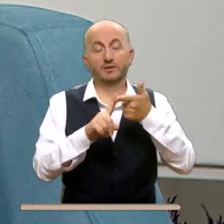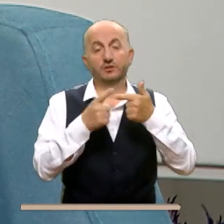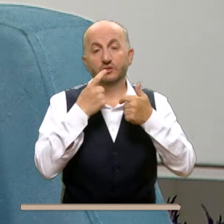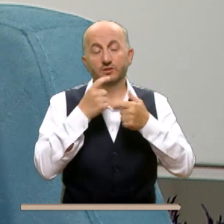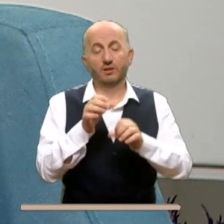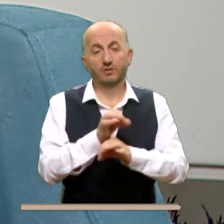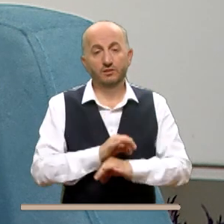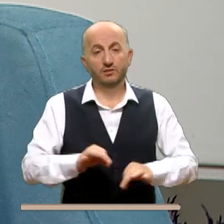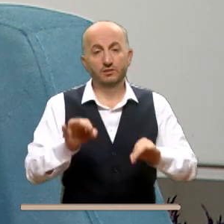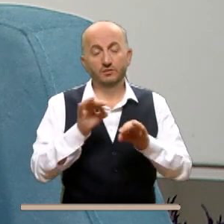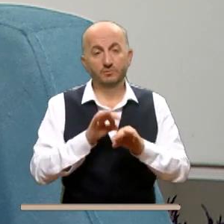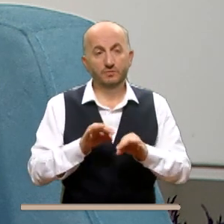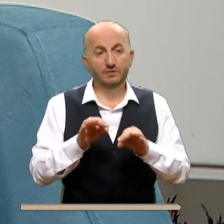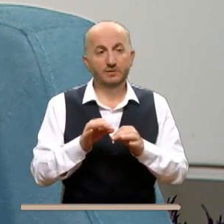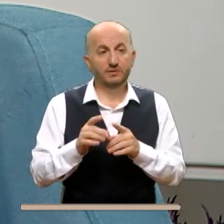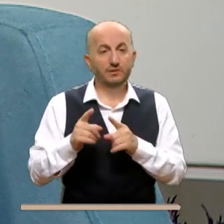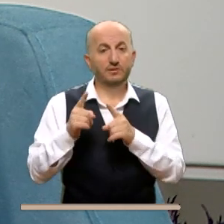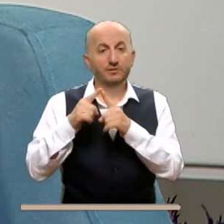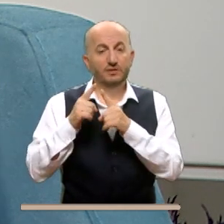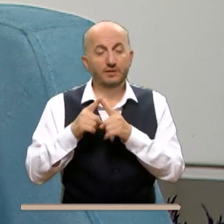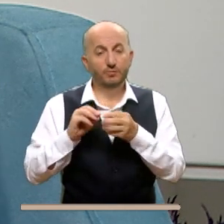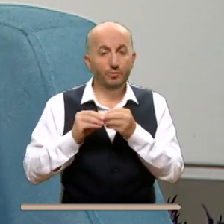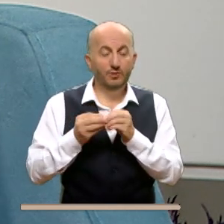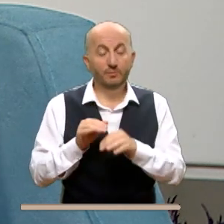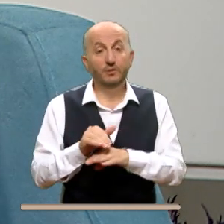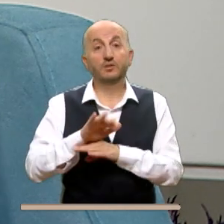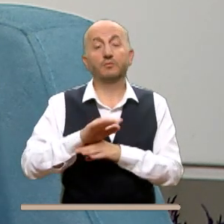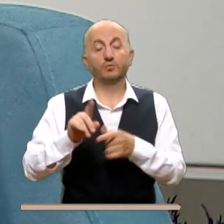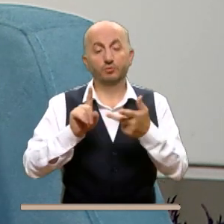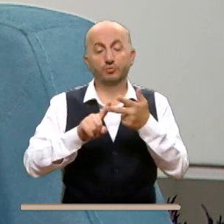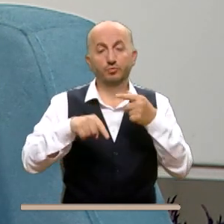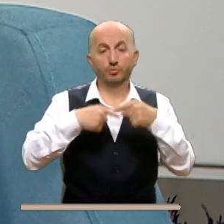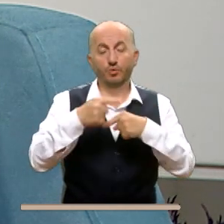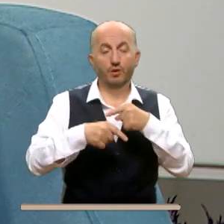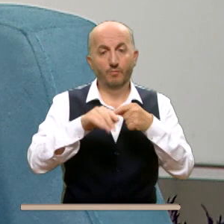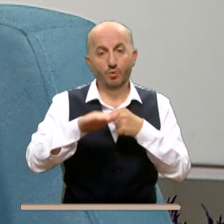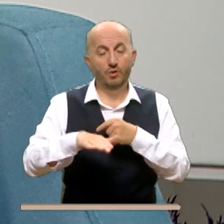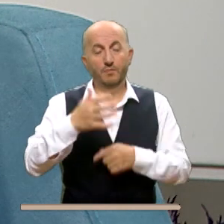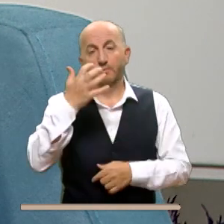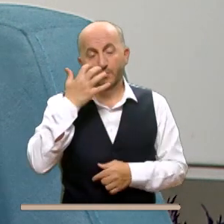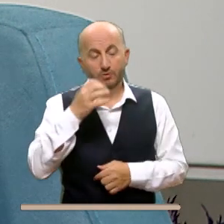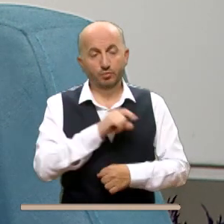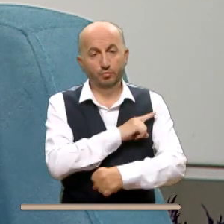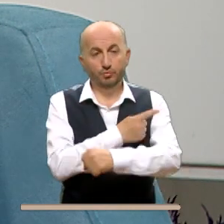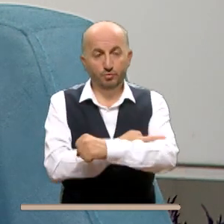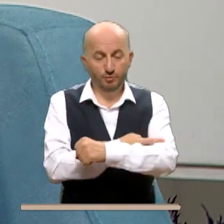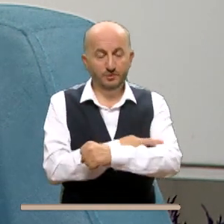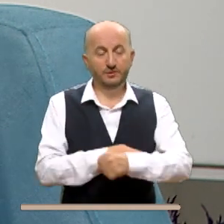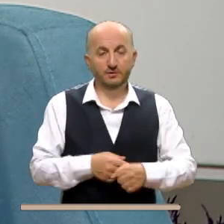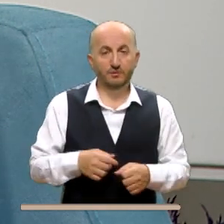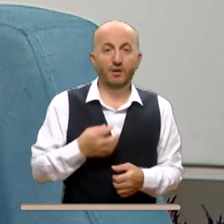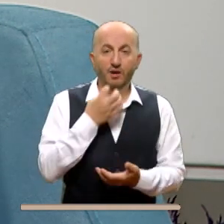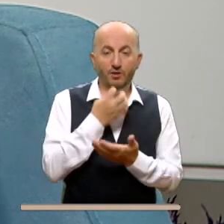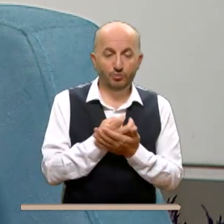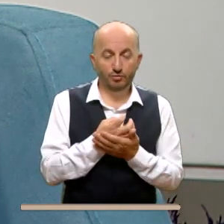hiçbir kontenjan sıkıntısı çekmedik. Bu sene 3. dönem öğrencilerimizi bekliyoruz. Güçlü bir akademik kadrosu var. Bu dönemde yine